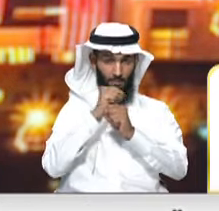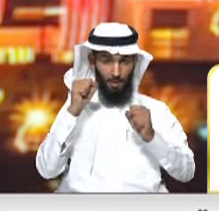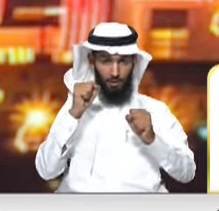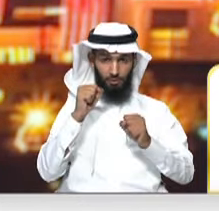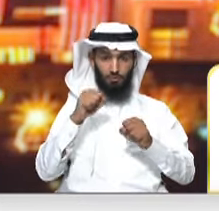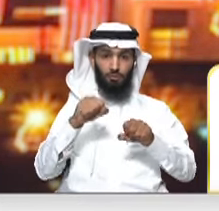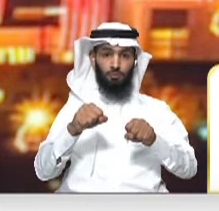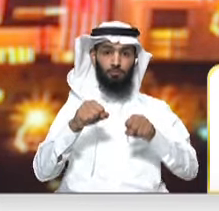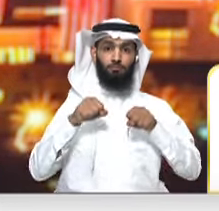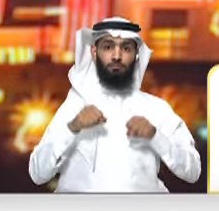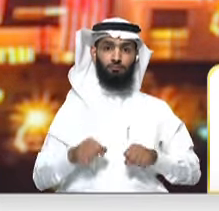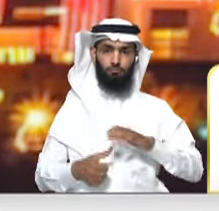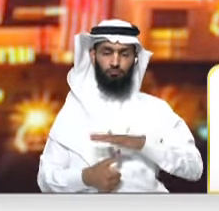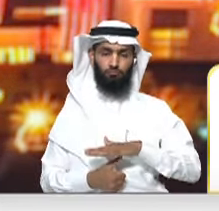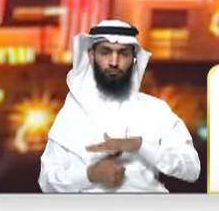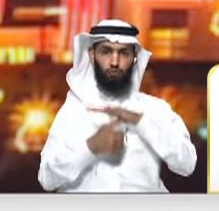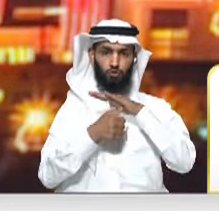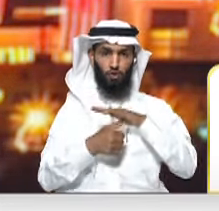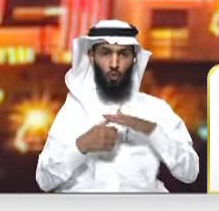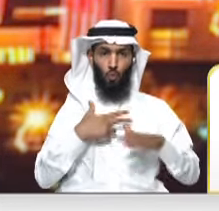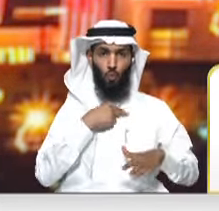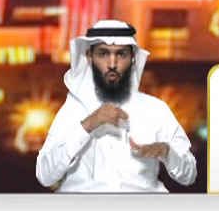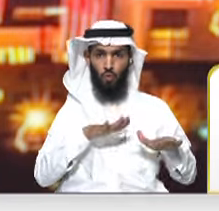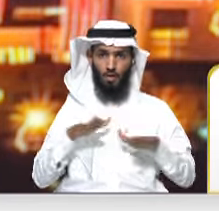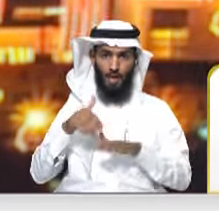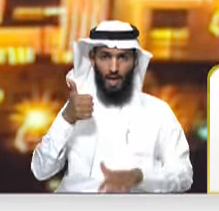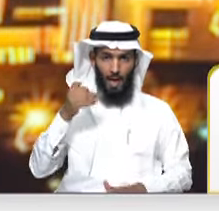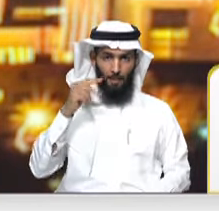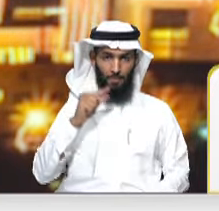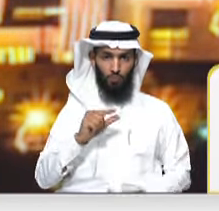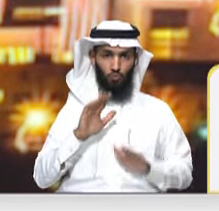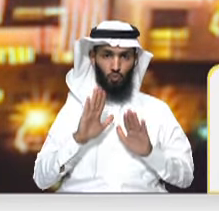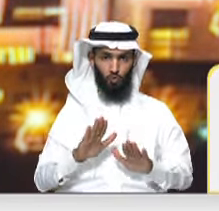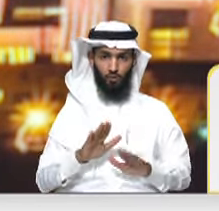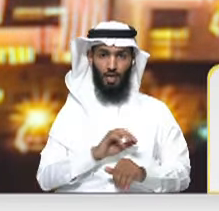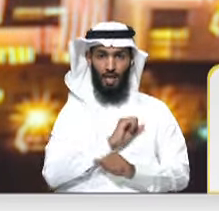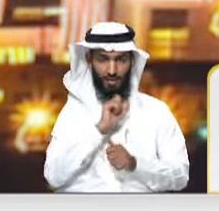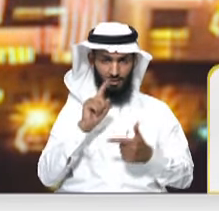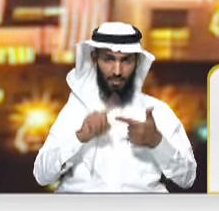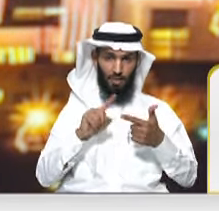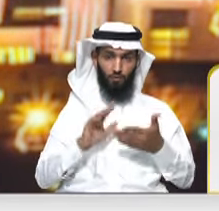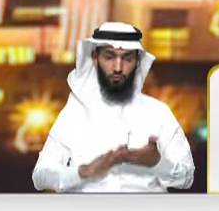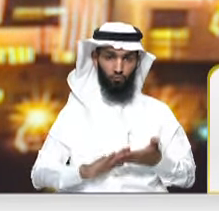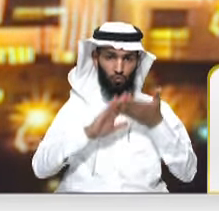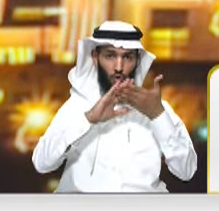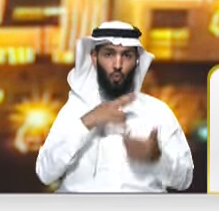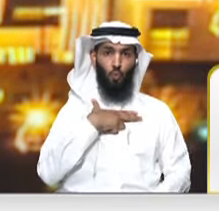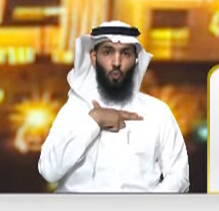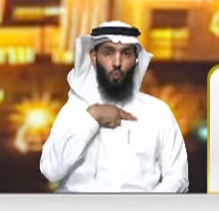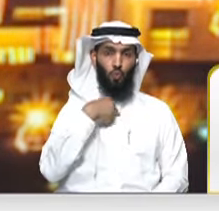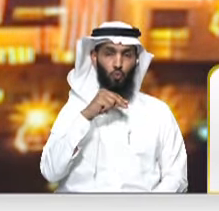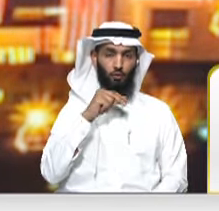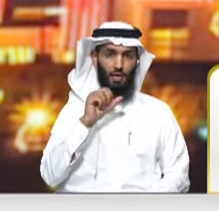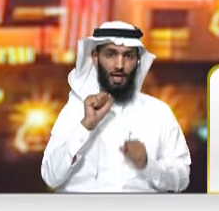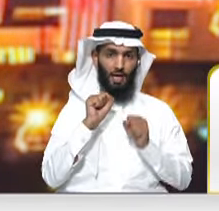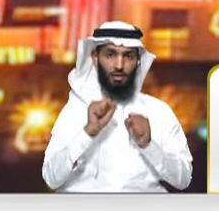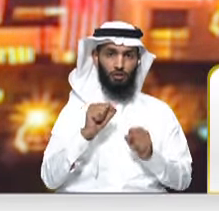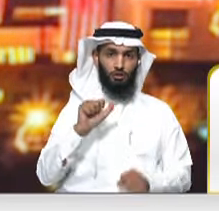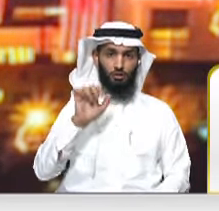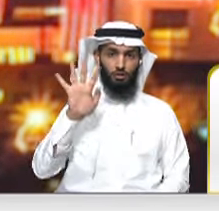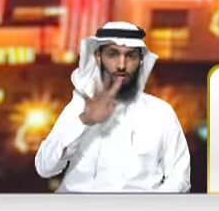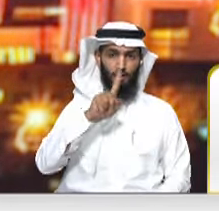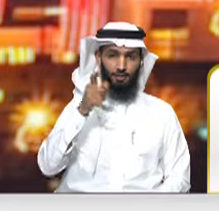الصباح رئيس مجلس الوزراء. بعد الاجتماع صرح نائب رئيس مجلس الوزراء ووزير الدولة لشؤون مجلس الوزراء شريدة